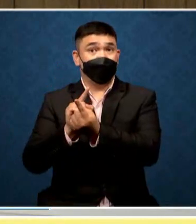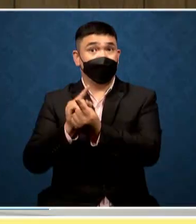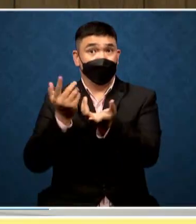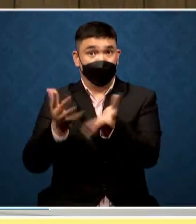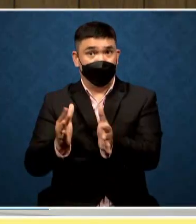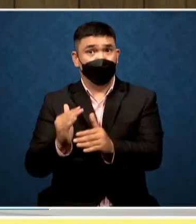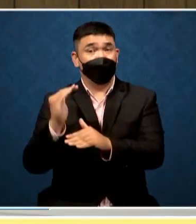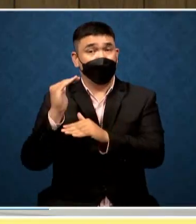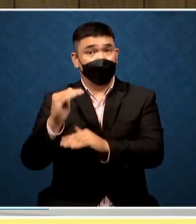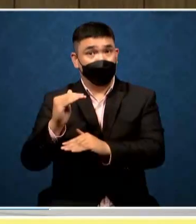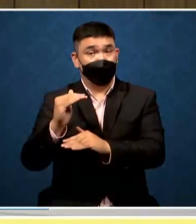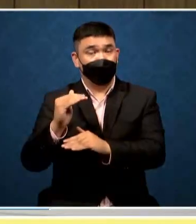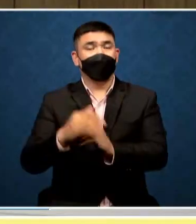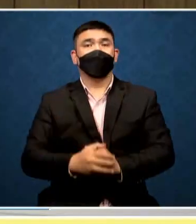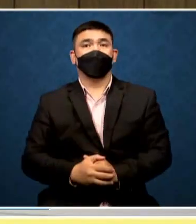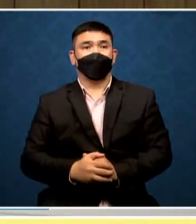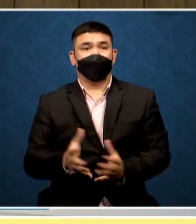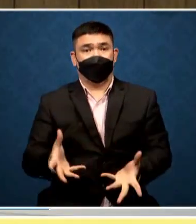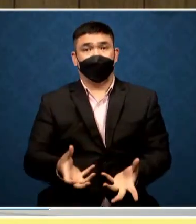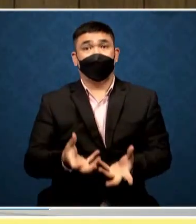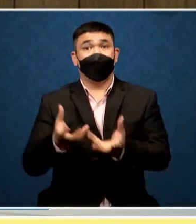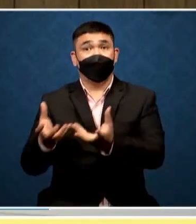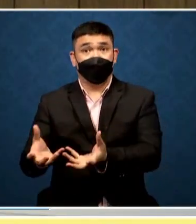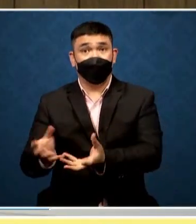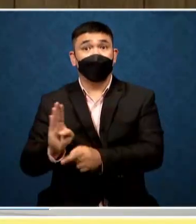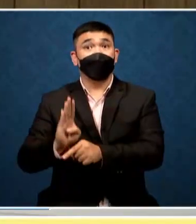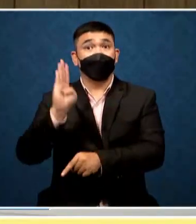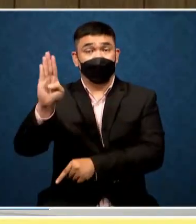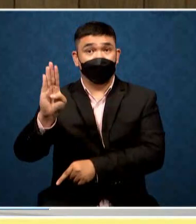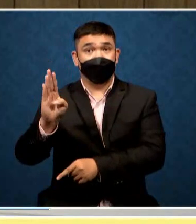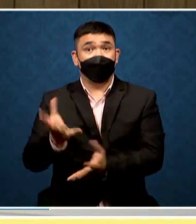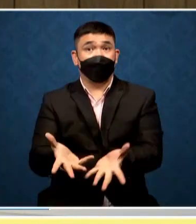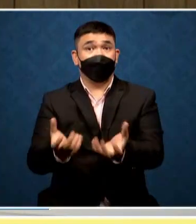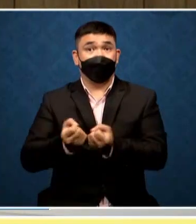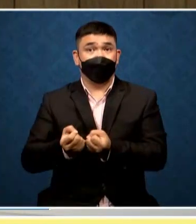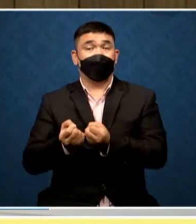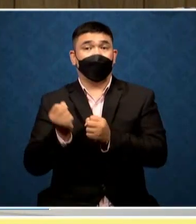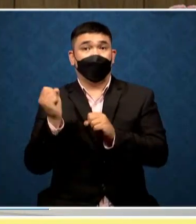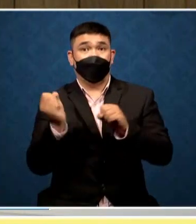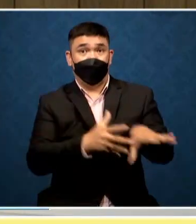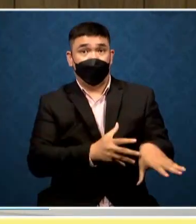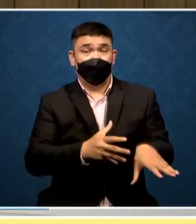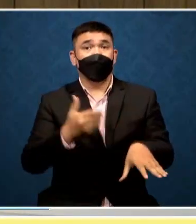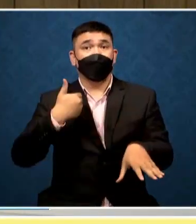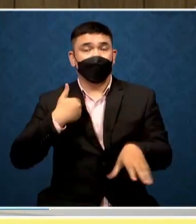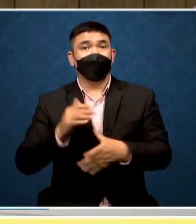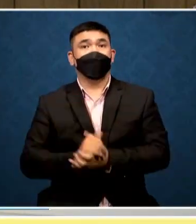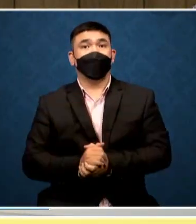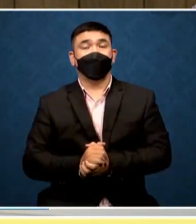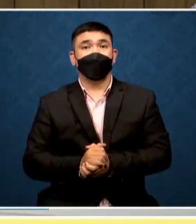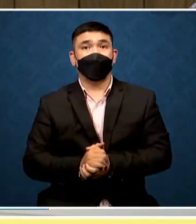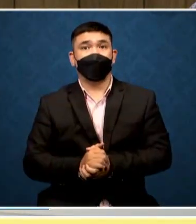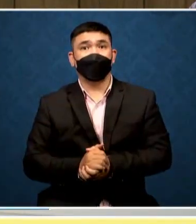ได้กำหนดนัดเพื่อที่เขาจะได้นัดบริษัทที่จะรับทำลายเนี่ยมาเก็บขนไปโดยใน